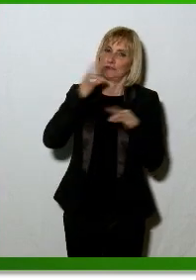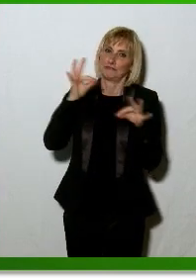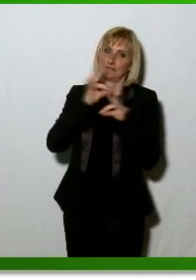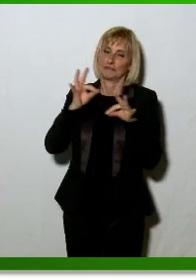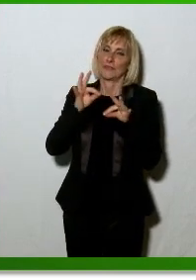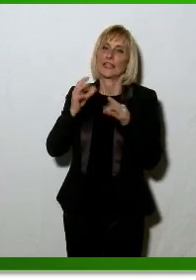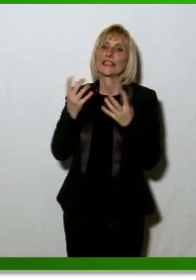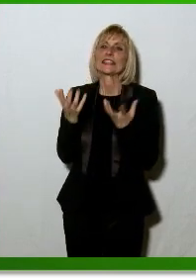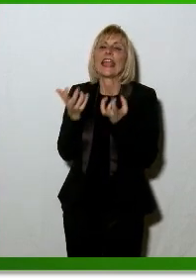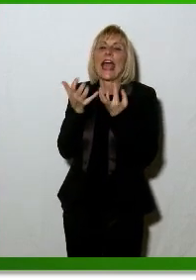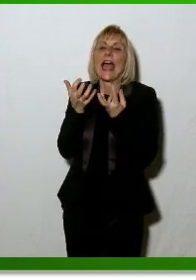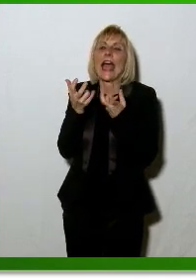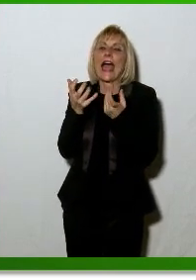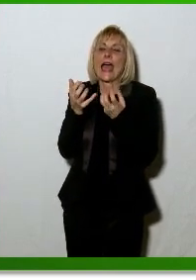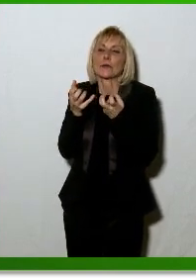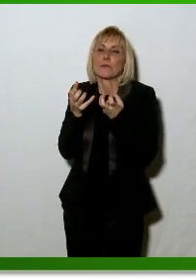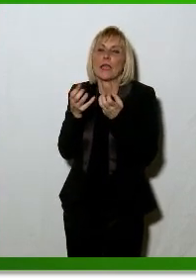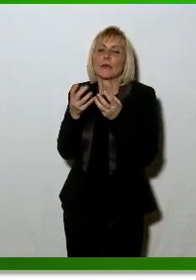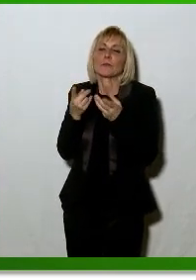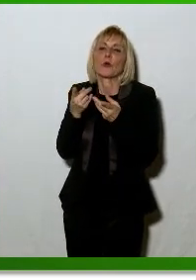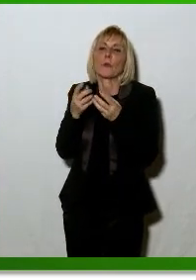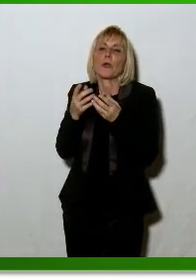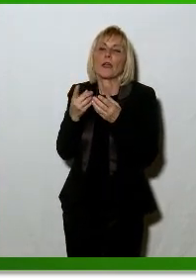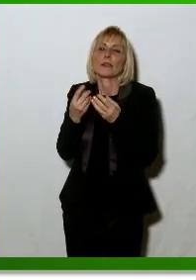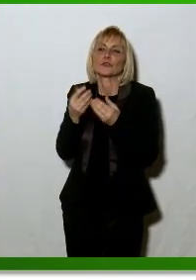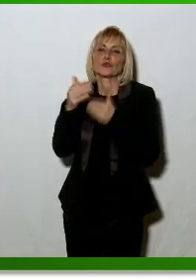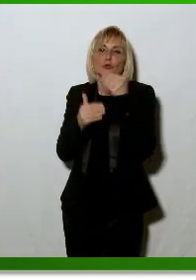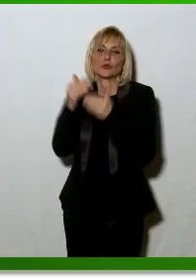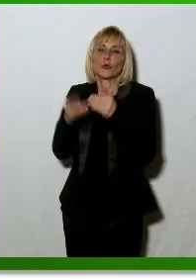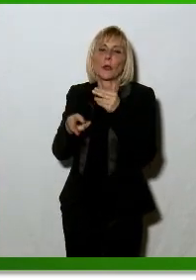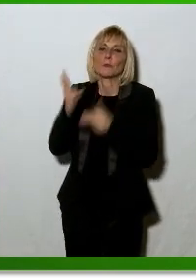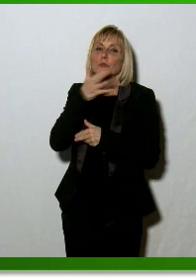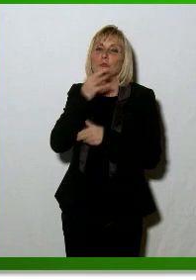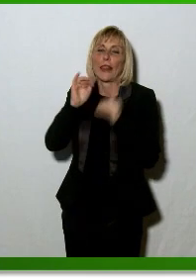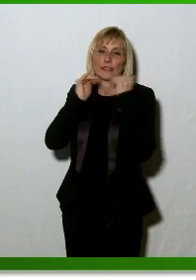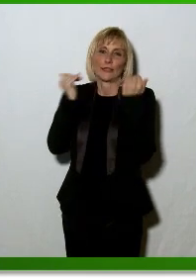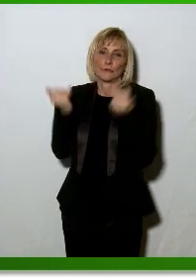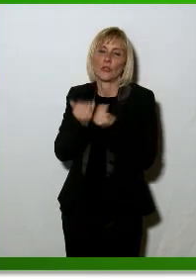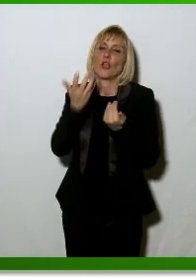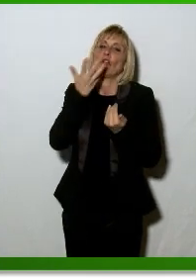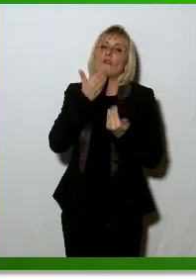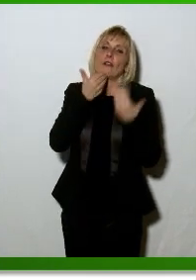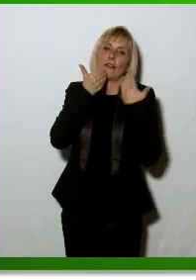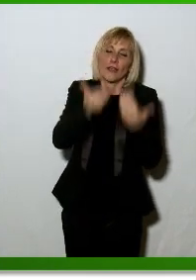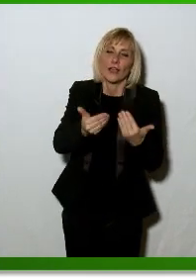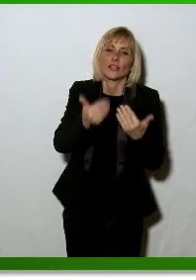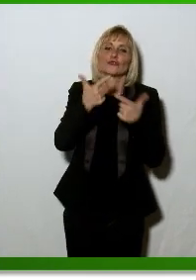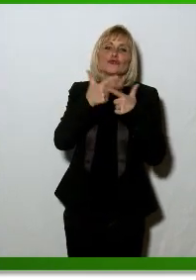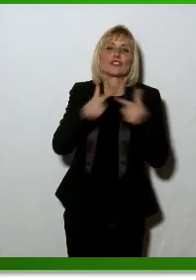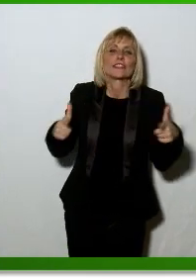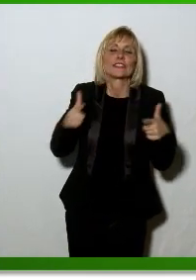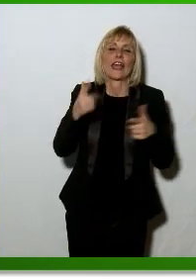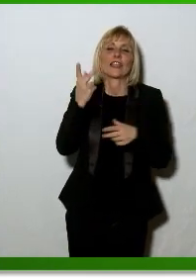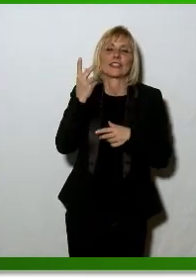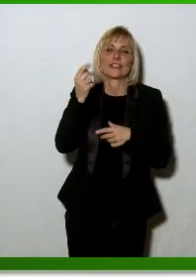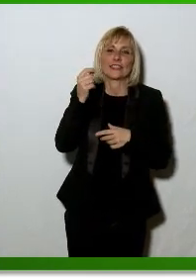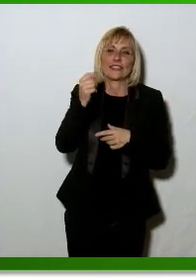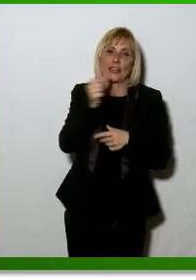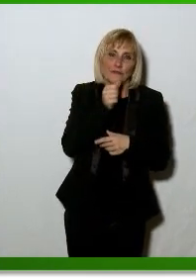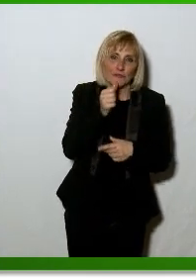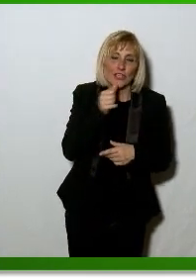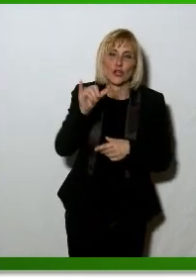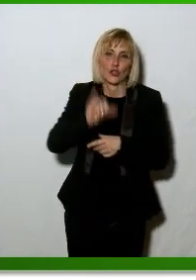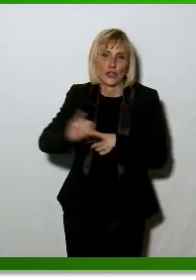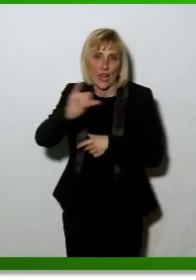stabilimento termale più bello del mondo e desidero quindi ringraziare le associazioni città del vino città dell'olio oltre